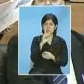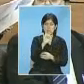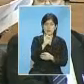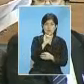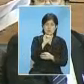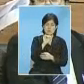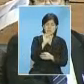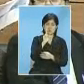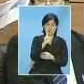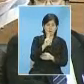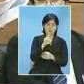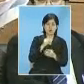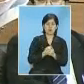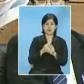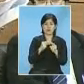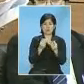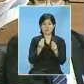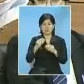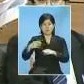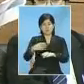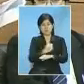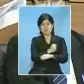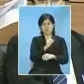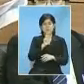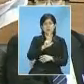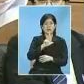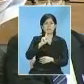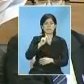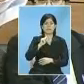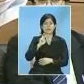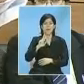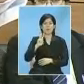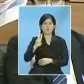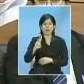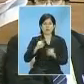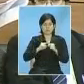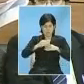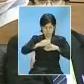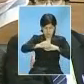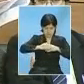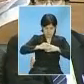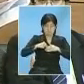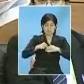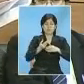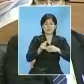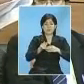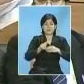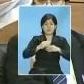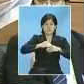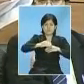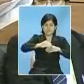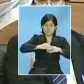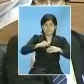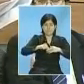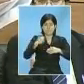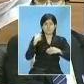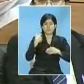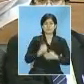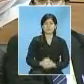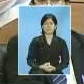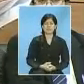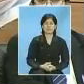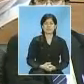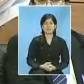เนี่ยครับถูกเวียนคืนไป 3ตรางวาดูแล้วมันก็น้อยแต่แนวล่นจากการก่อสร้างในส่วนของ